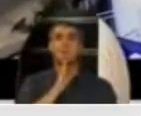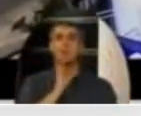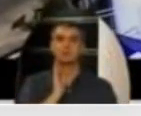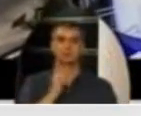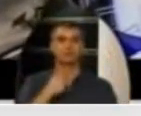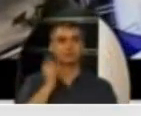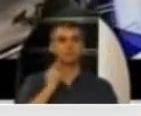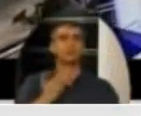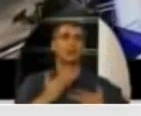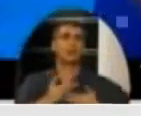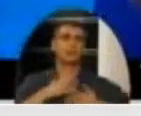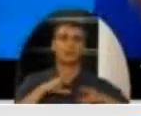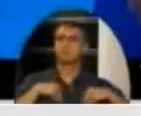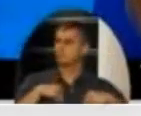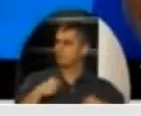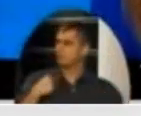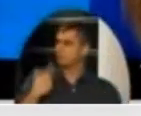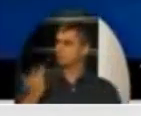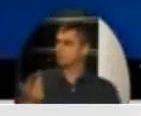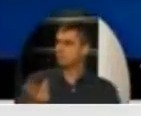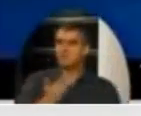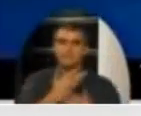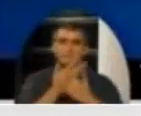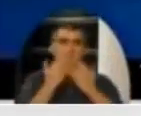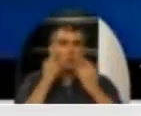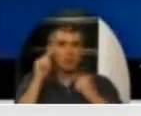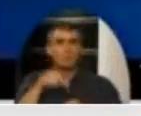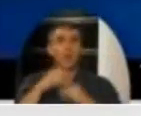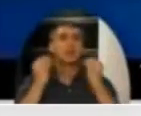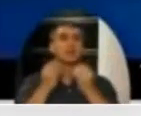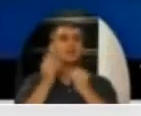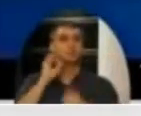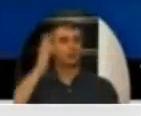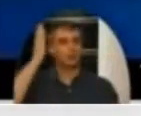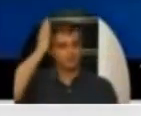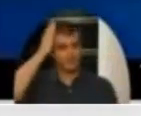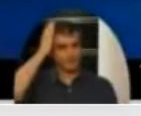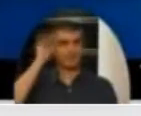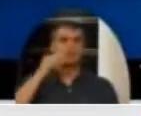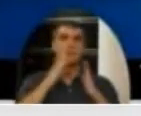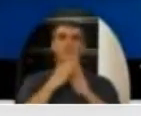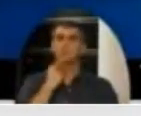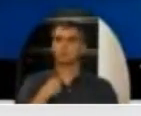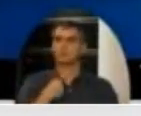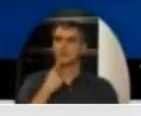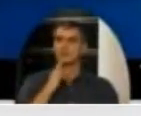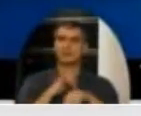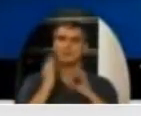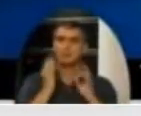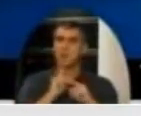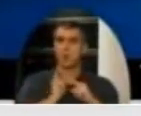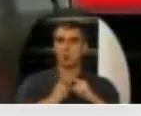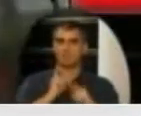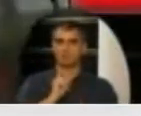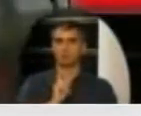אני חייב לקבל הסכמה. אני לא מבינה. ברור שפה הדברים של בנט והבית היהודי, אני אגיד זה בעדינות, לא